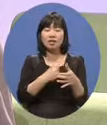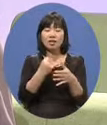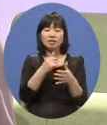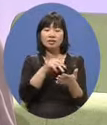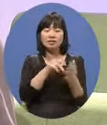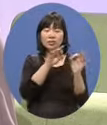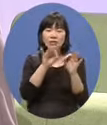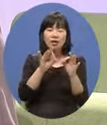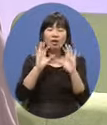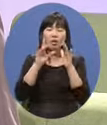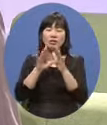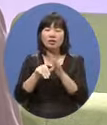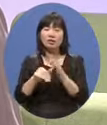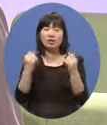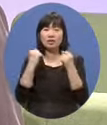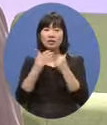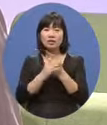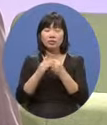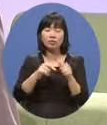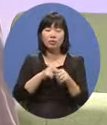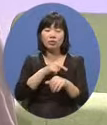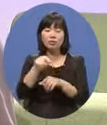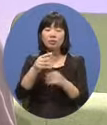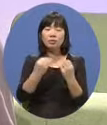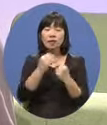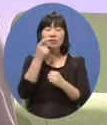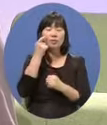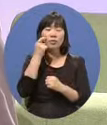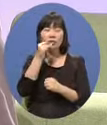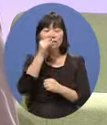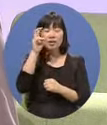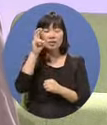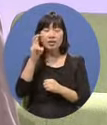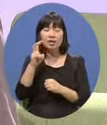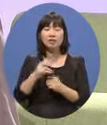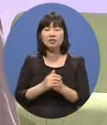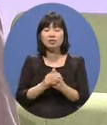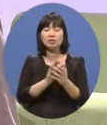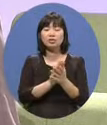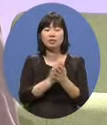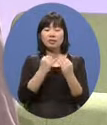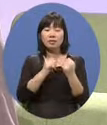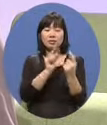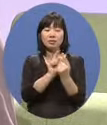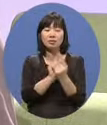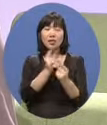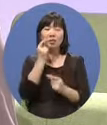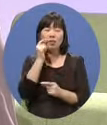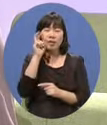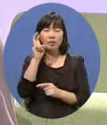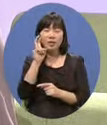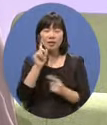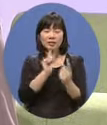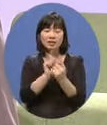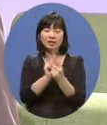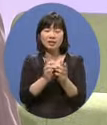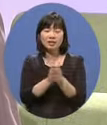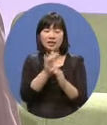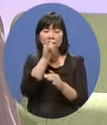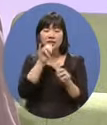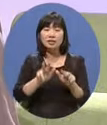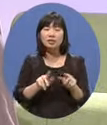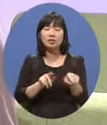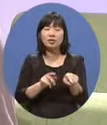같은 경우도 어렸을 때는 건강 때문에 외출도 많이 못했을 거고, 또래를 실은 많이 못 봤을 거예요. 근데 이제 보기 시작하면서